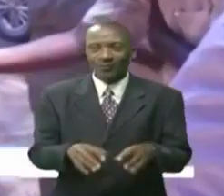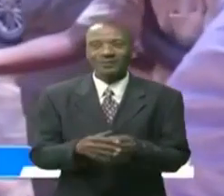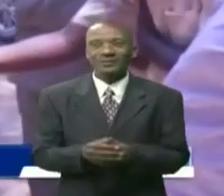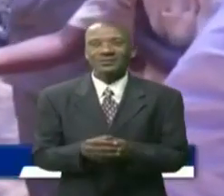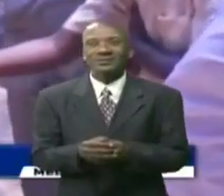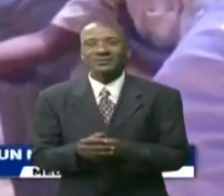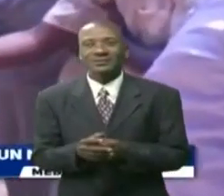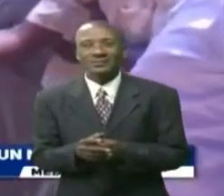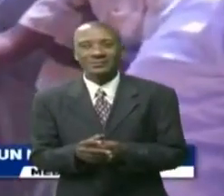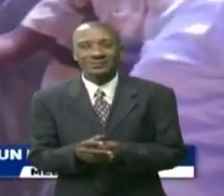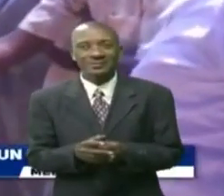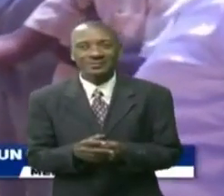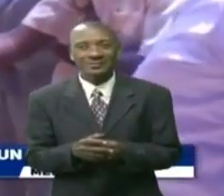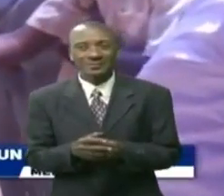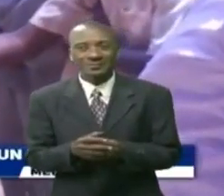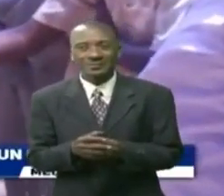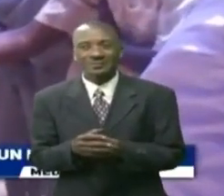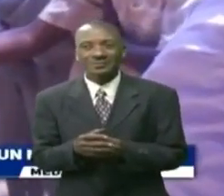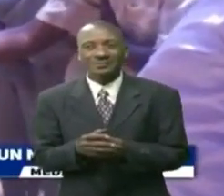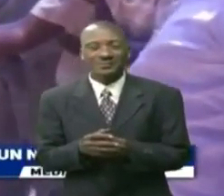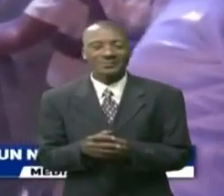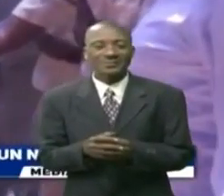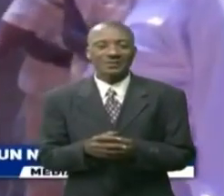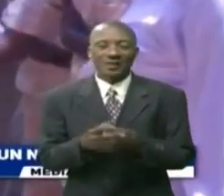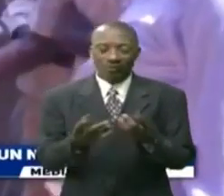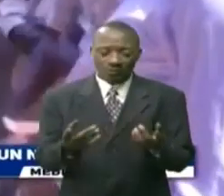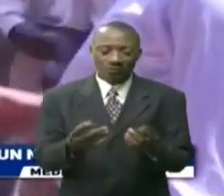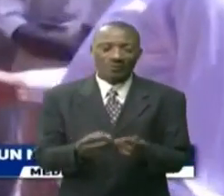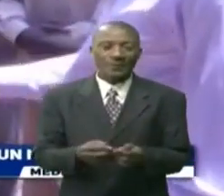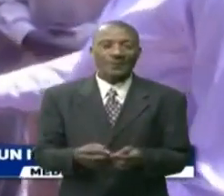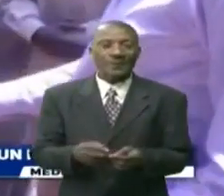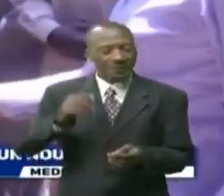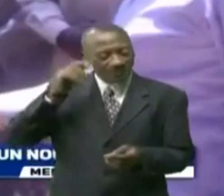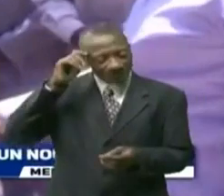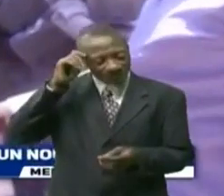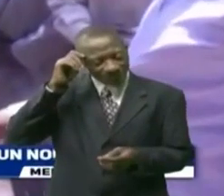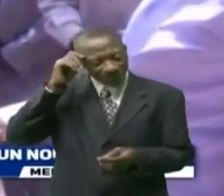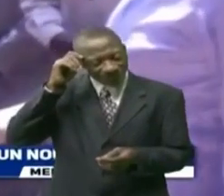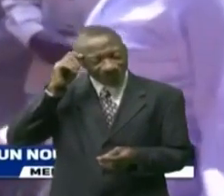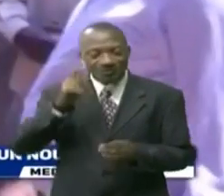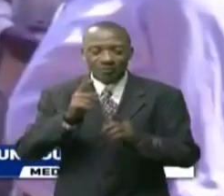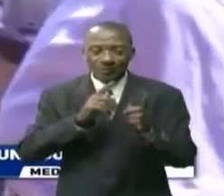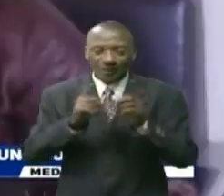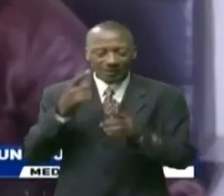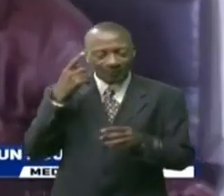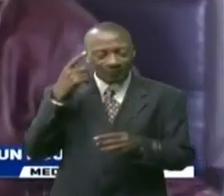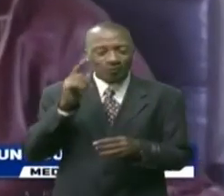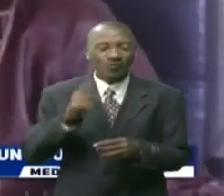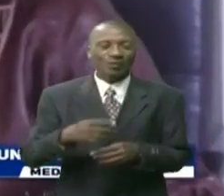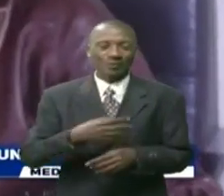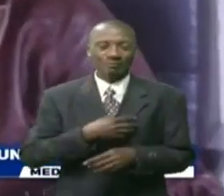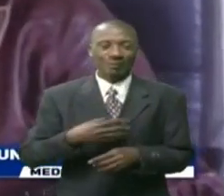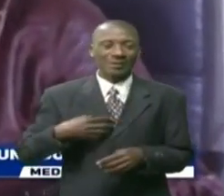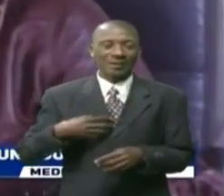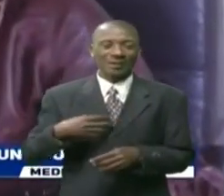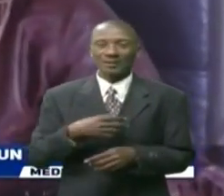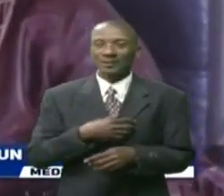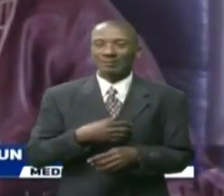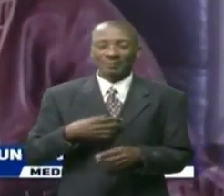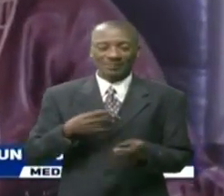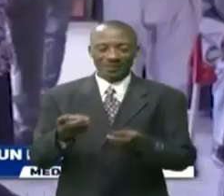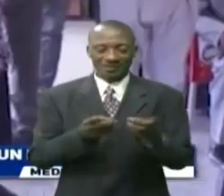En ces jours de travail officiel à Lubumbashi, Madame le DG de la RTNC a eu une séance de